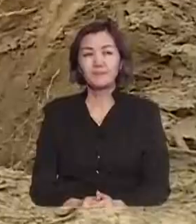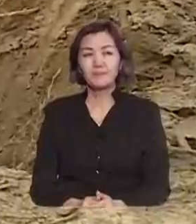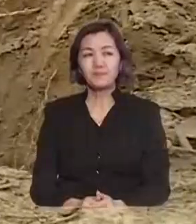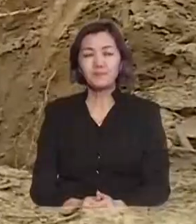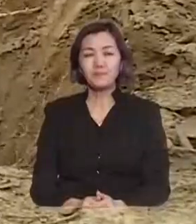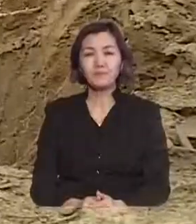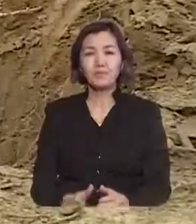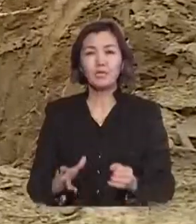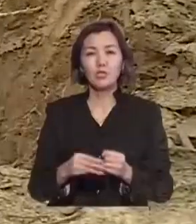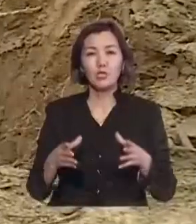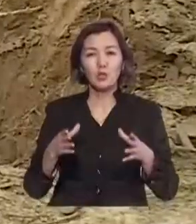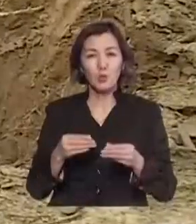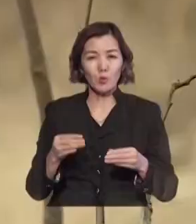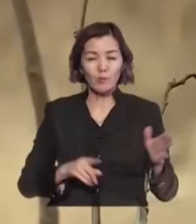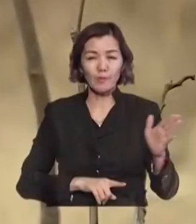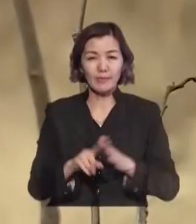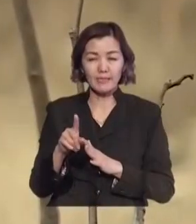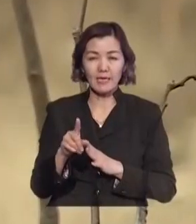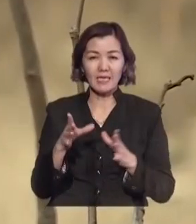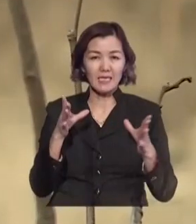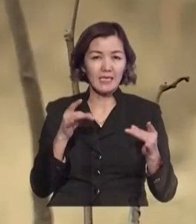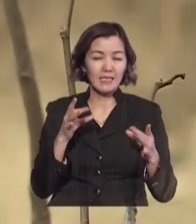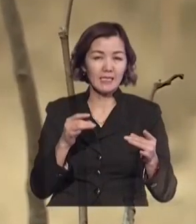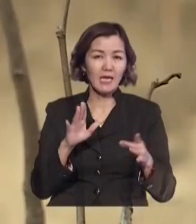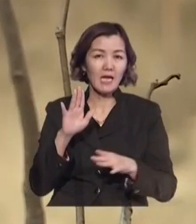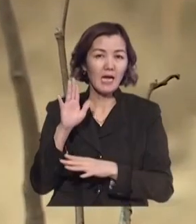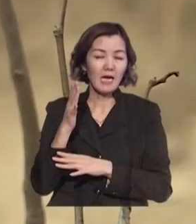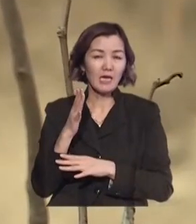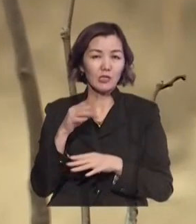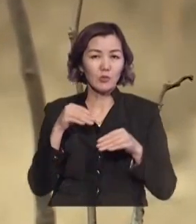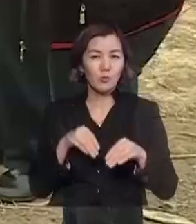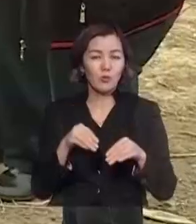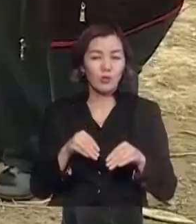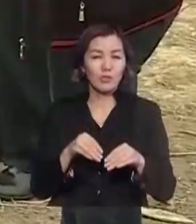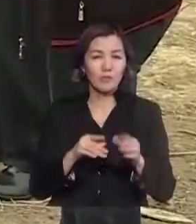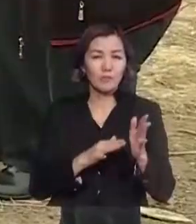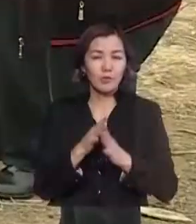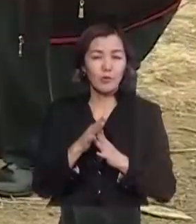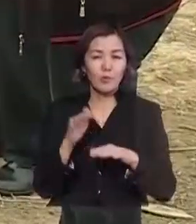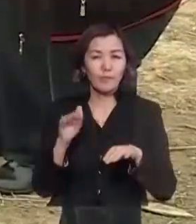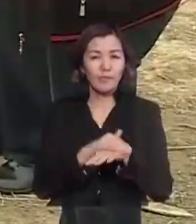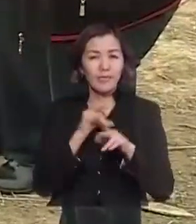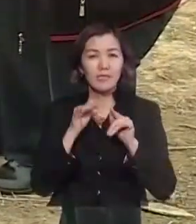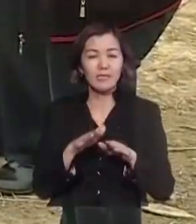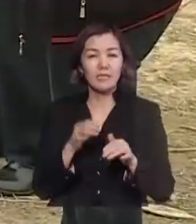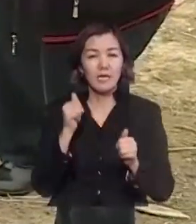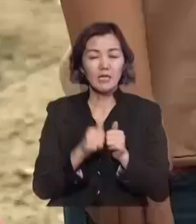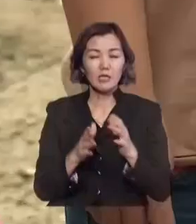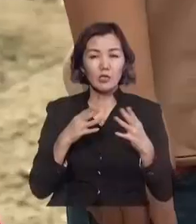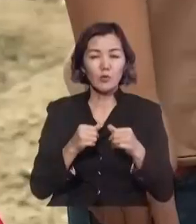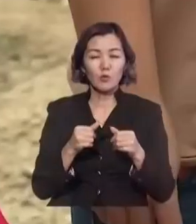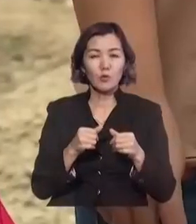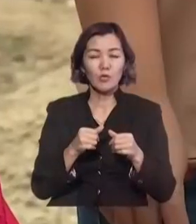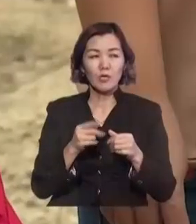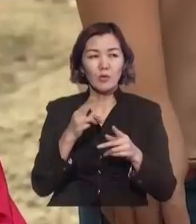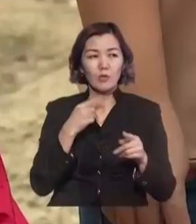Жердің тоңы жібіп, көк қылтиып шыға бастаған кезде шыбық қадап, тал егу сауапты іс. Мұны Исмолдаевтар әулеті жыл сайынғы үрдіске